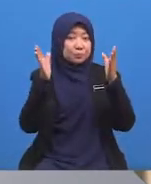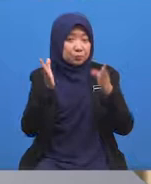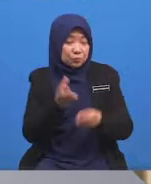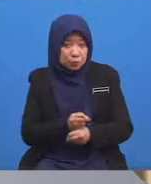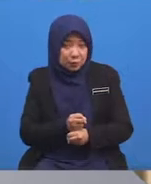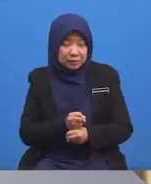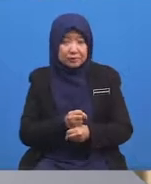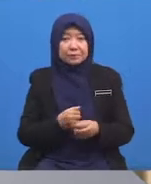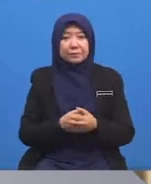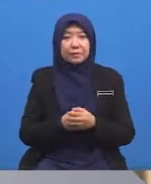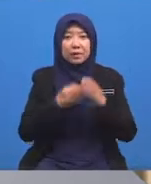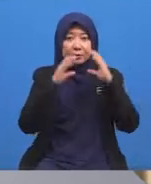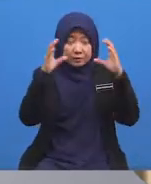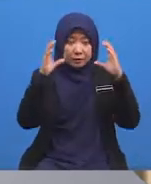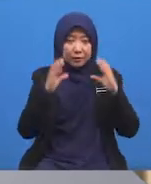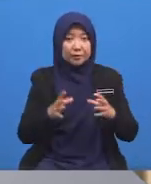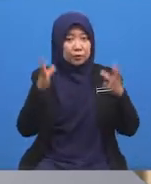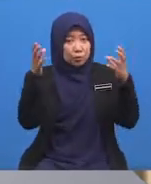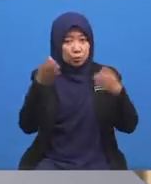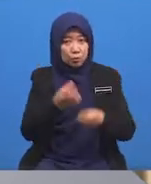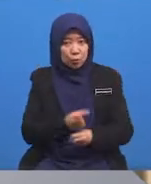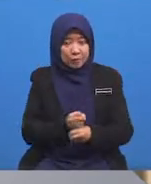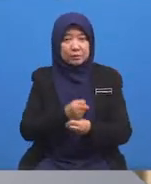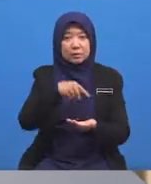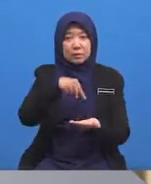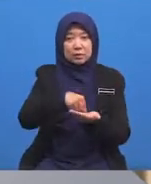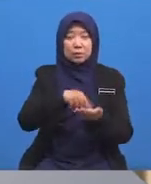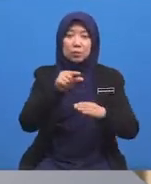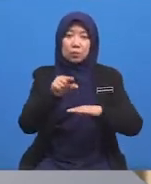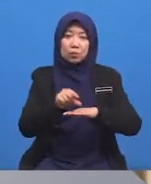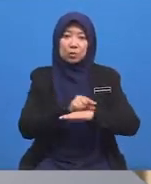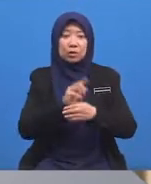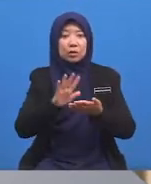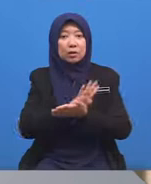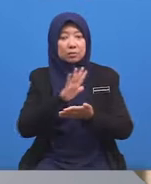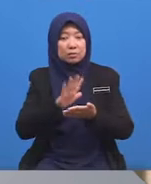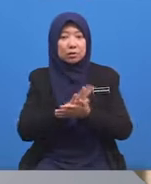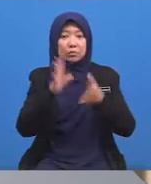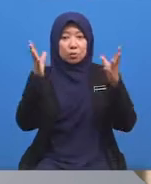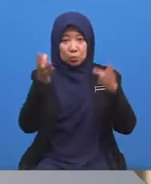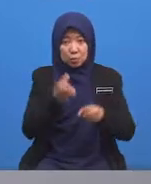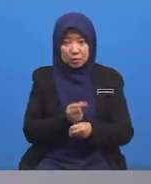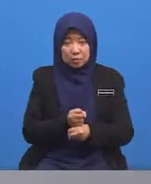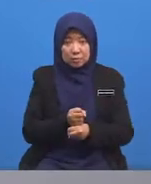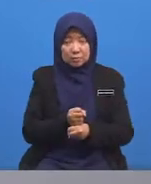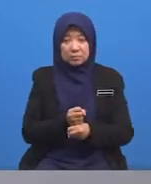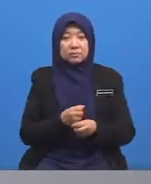bahan menggunakan kaedah turas ini, kita memerlukan kertas turas dan corong turas.